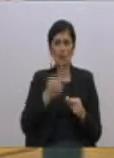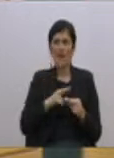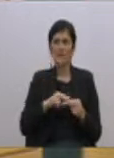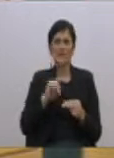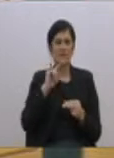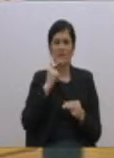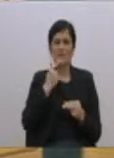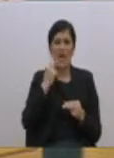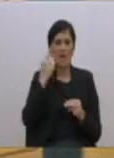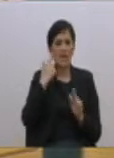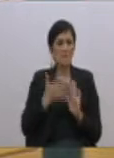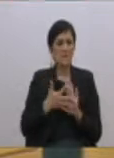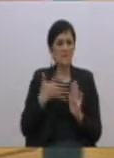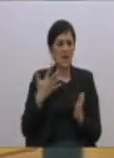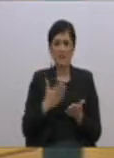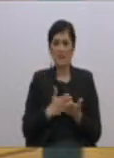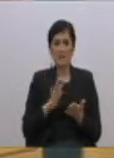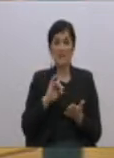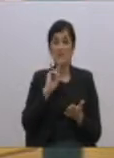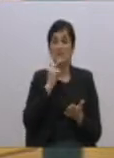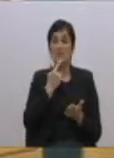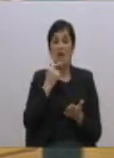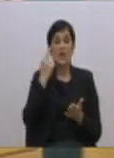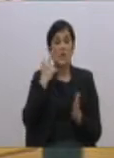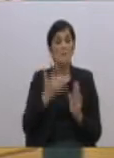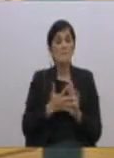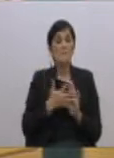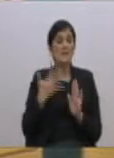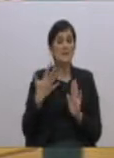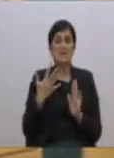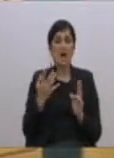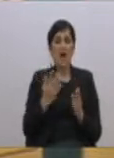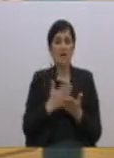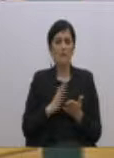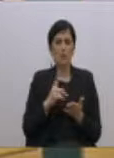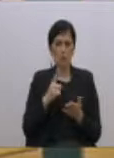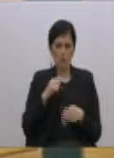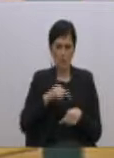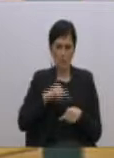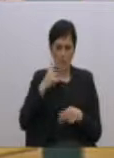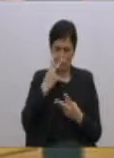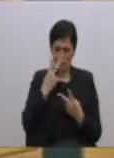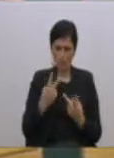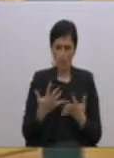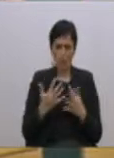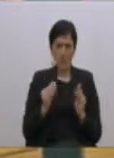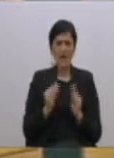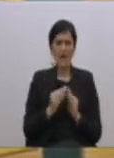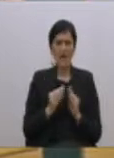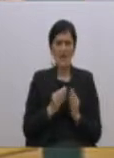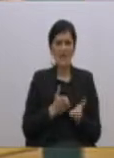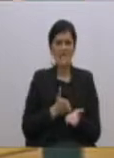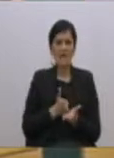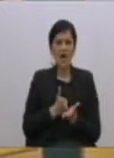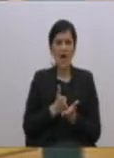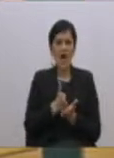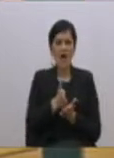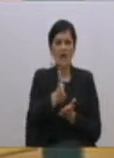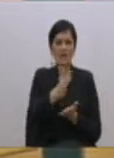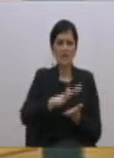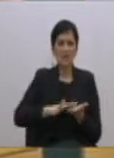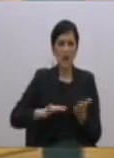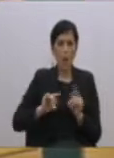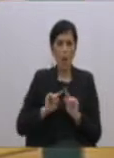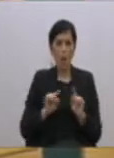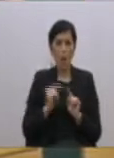ძნელად მისახვედრი არ უნდა იყოს. ძნელად მისახვედრი არ უნდა იყოს, იმიტომ რომ აშკარად იგრძნობა მათ შორის იგივე ხაზის გაგრძელება ეს ყველაფერი.